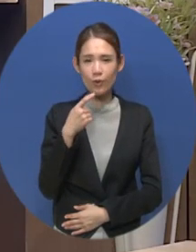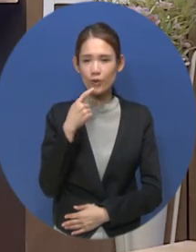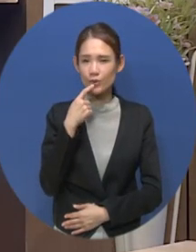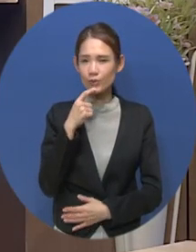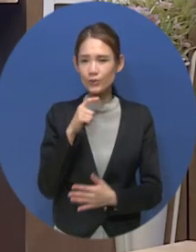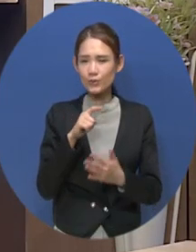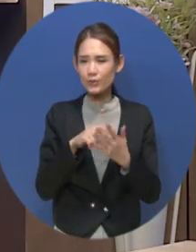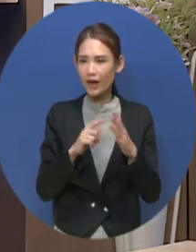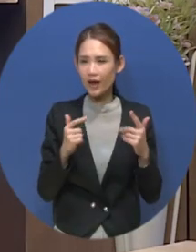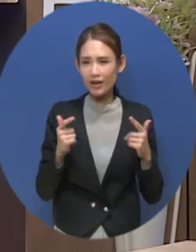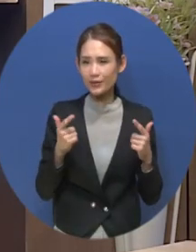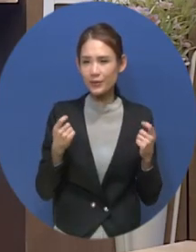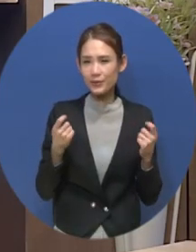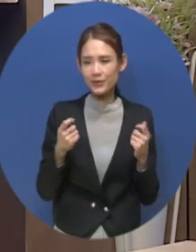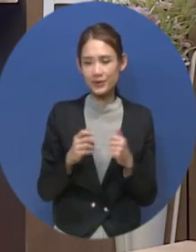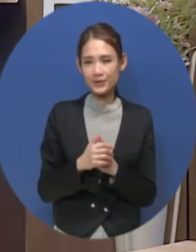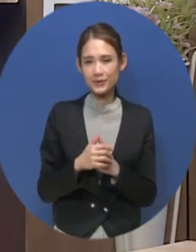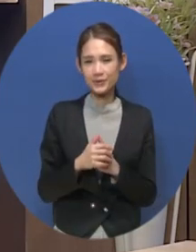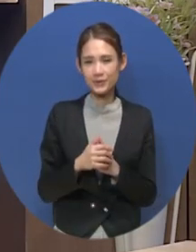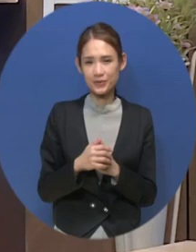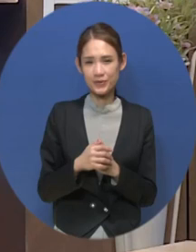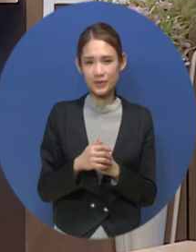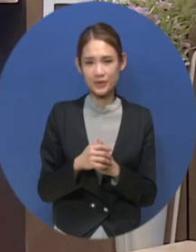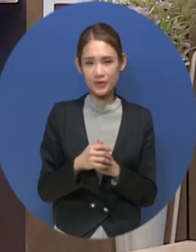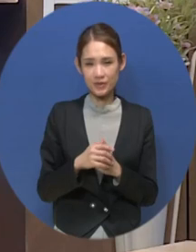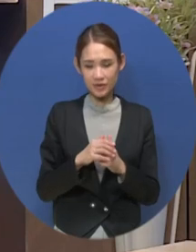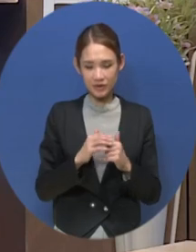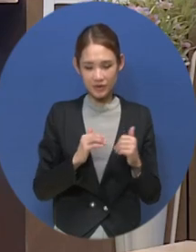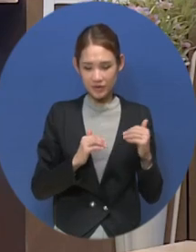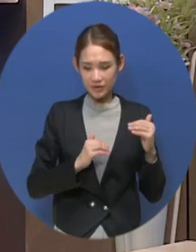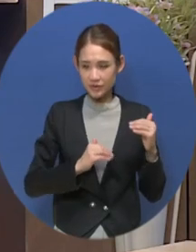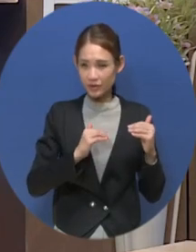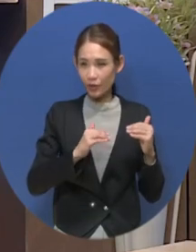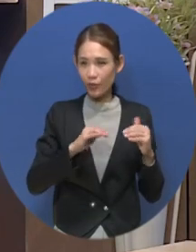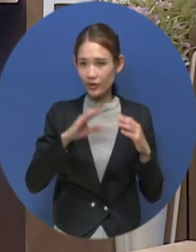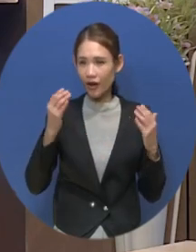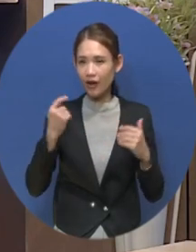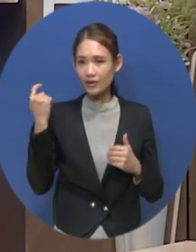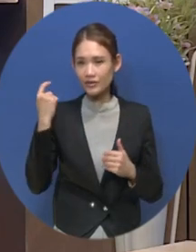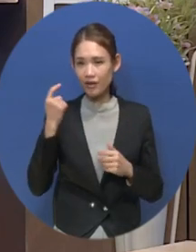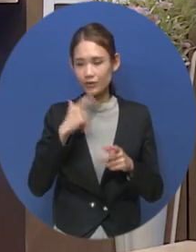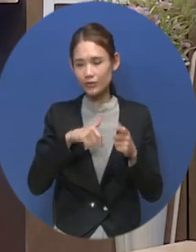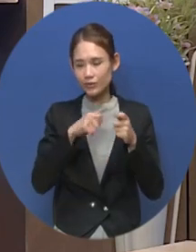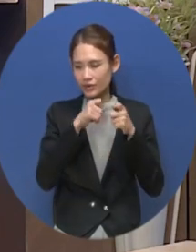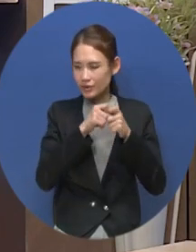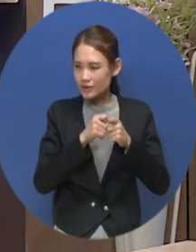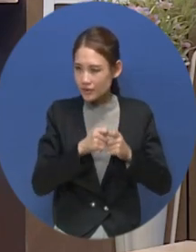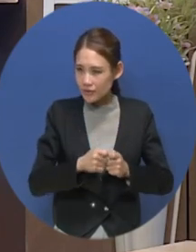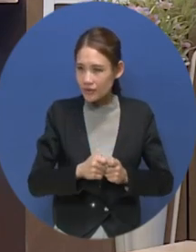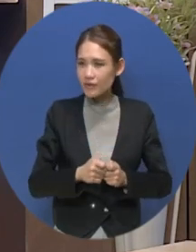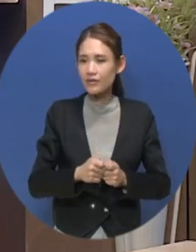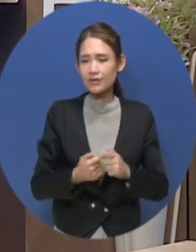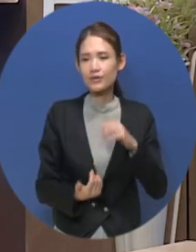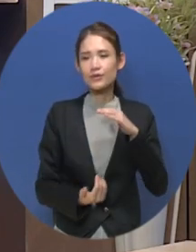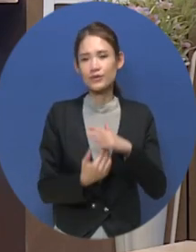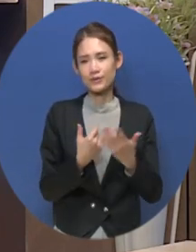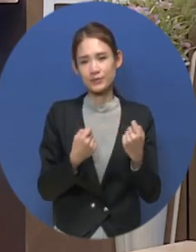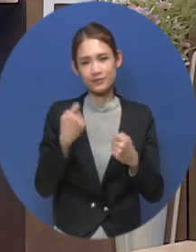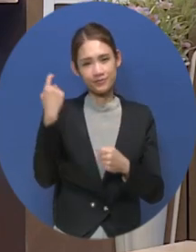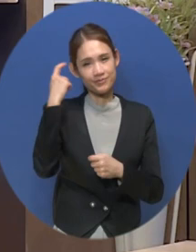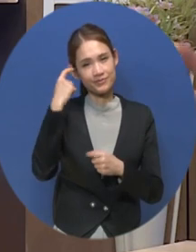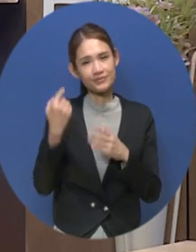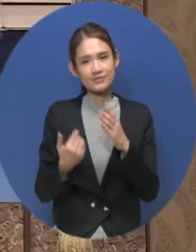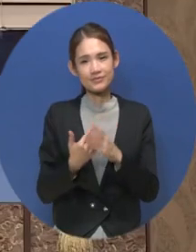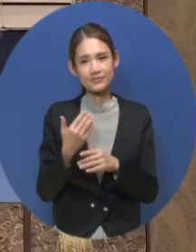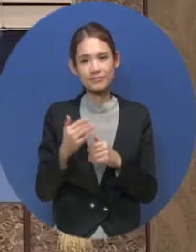않게 느껴졌거든요, 처음에는. 예, 예. 근데 이제 말씀하시는 내용들을 들으니까 굉장히 체계적으로 이루어지고 있구나 하는 예. 그런 생각이